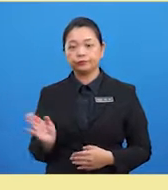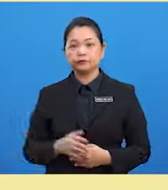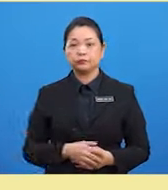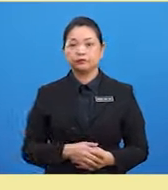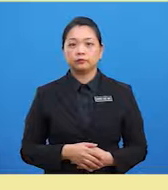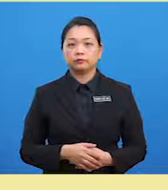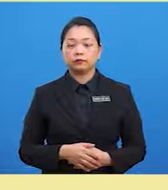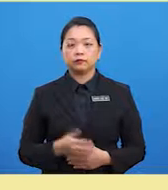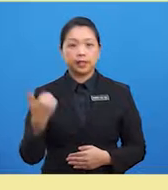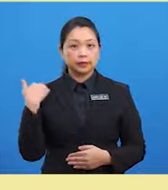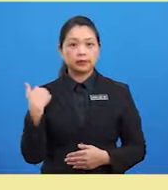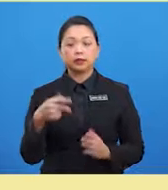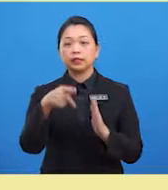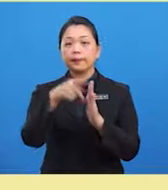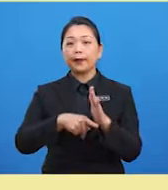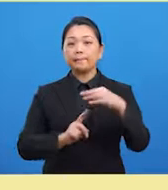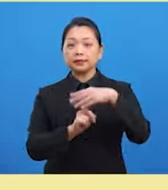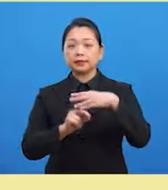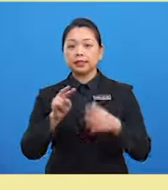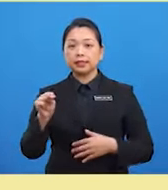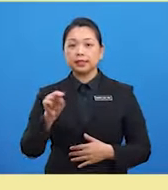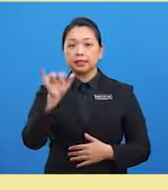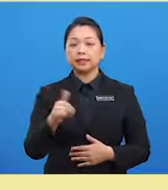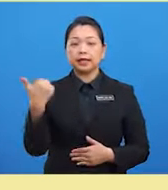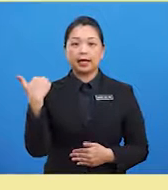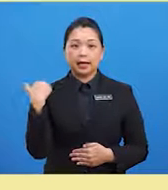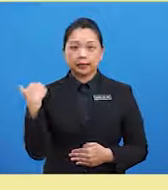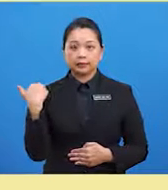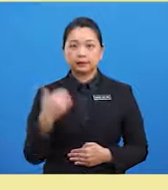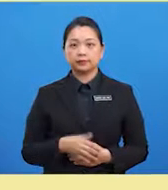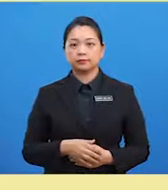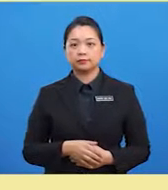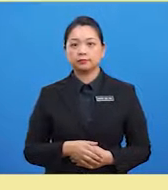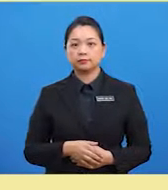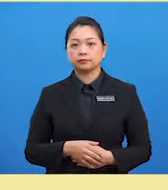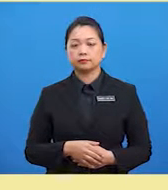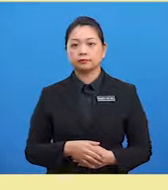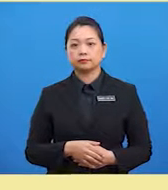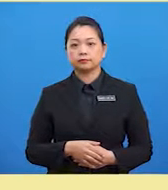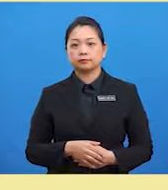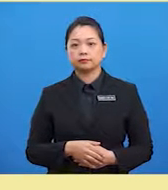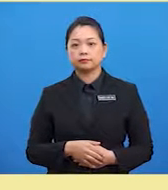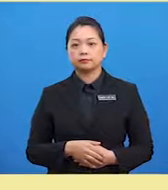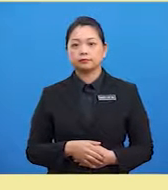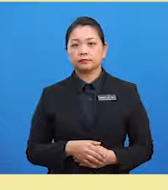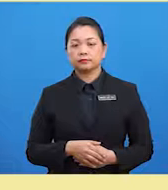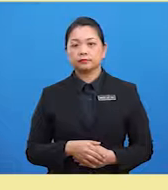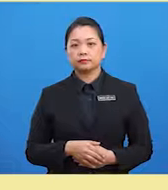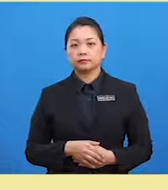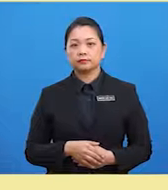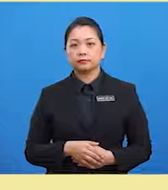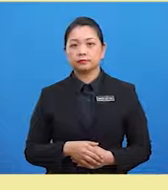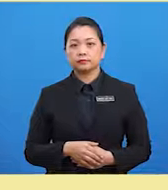rangsangan pemasaran yang terdiri daripada strategi campuran pemasaran,